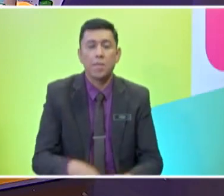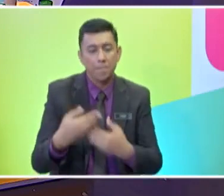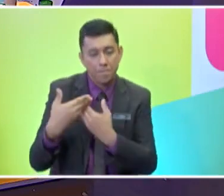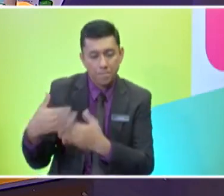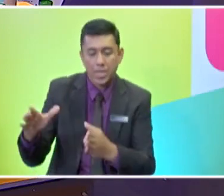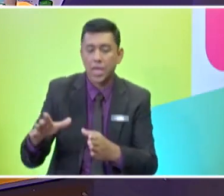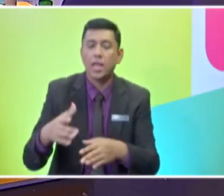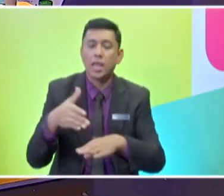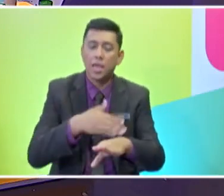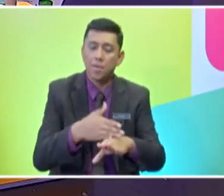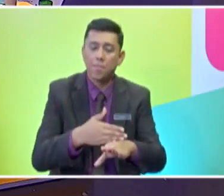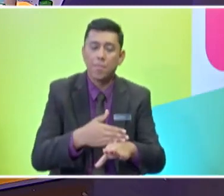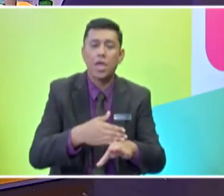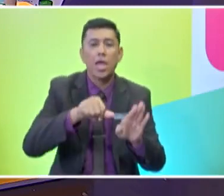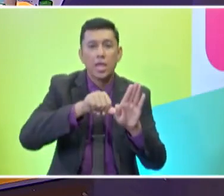selama